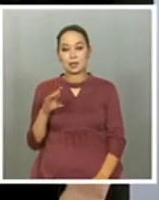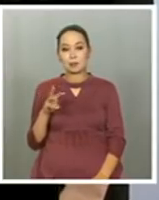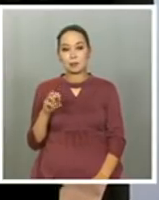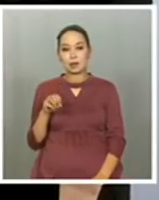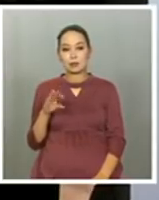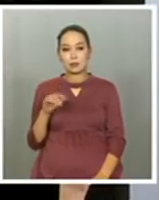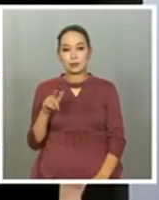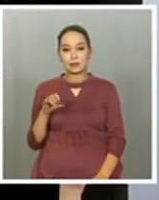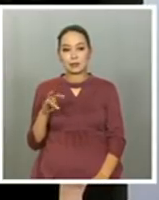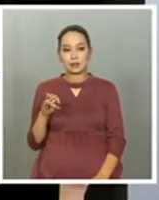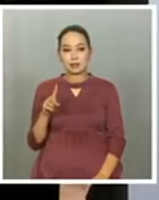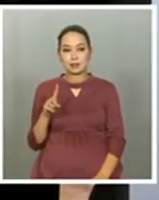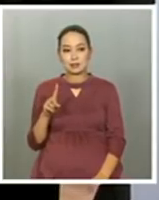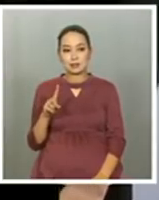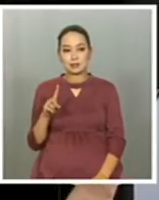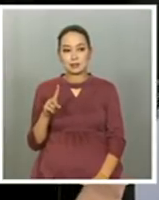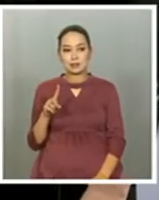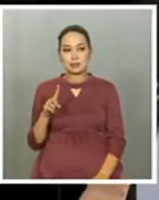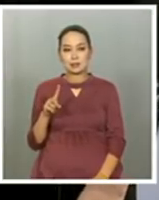сперматогенез,